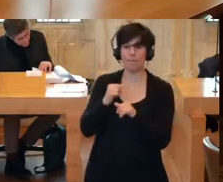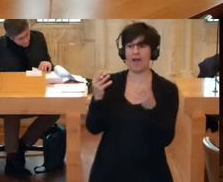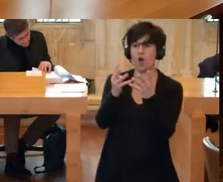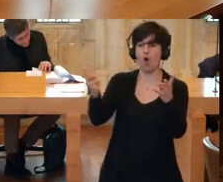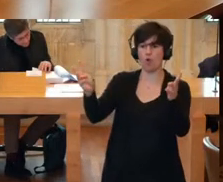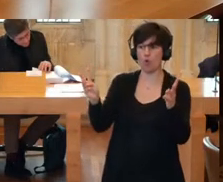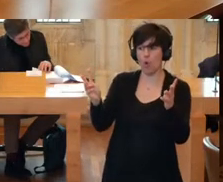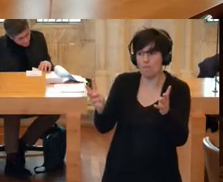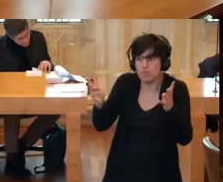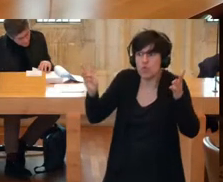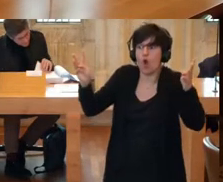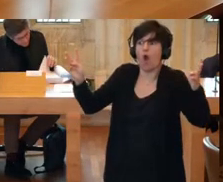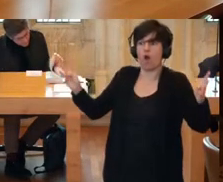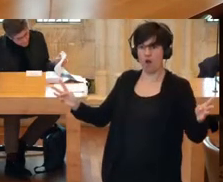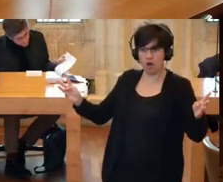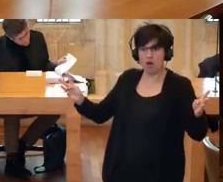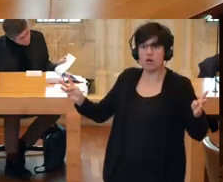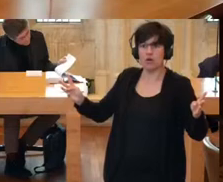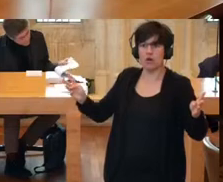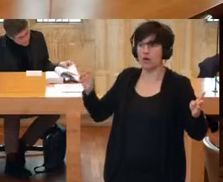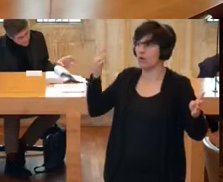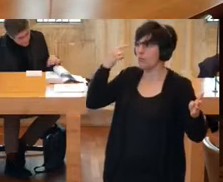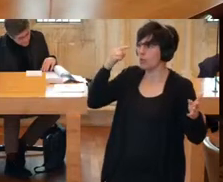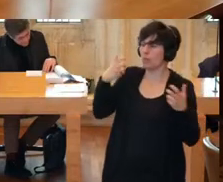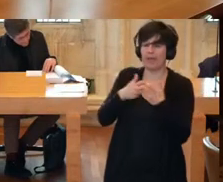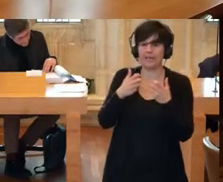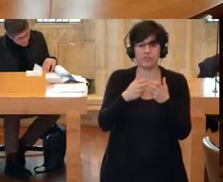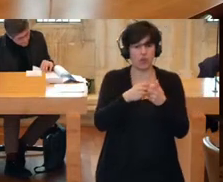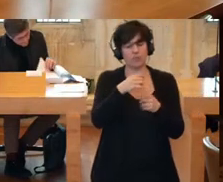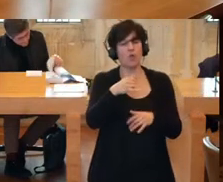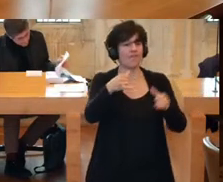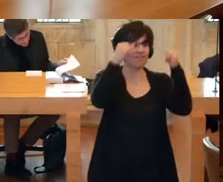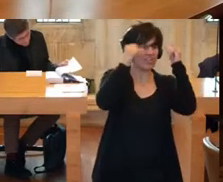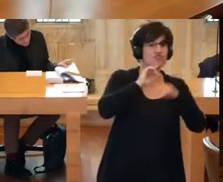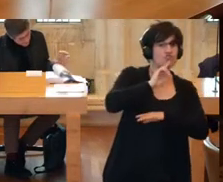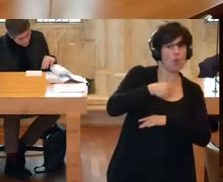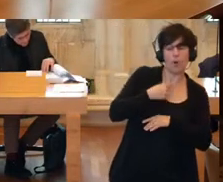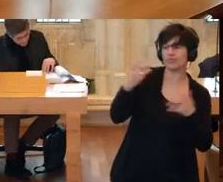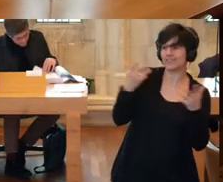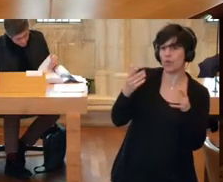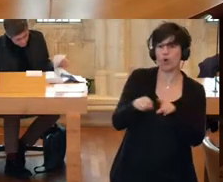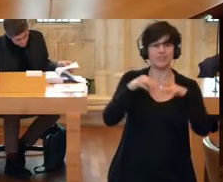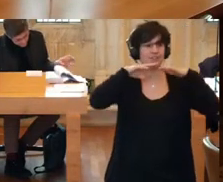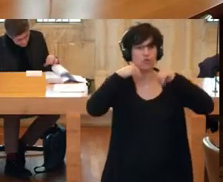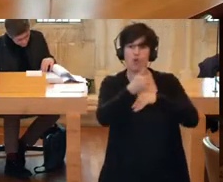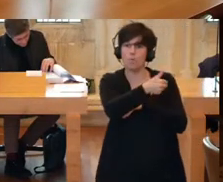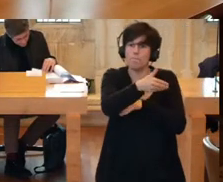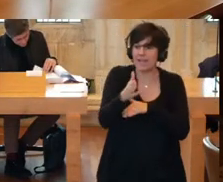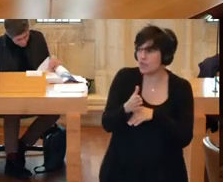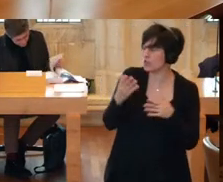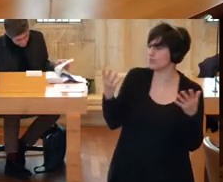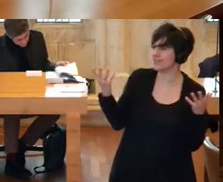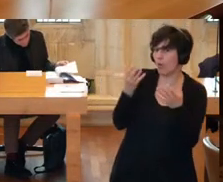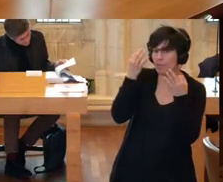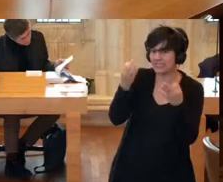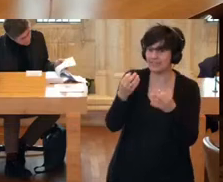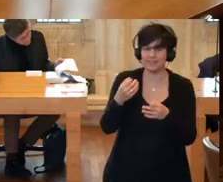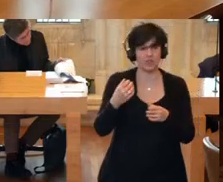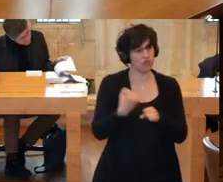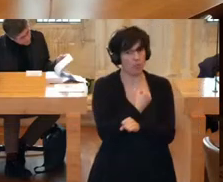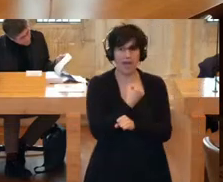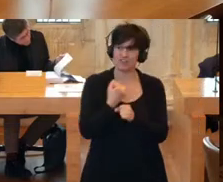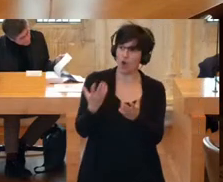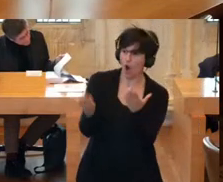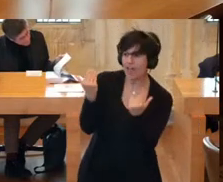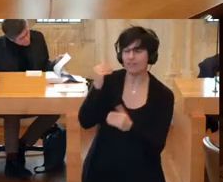faire connaître aux jeunes canets urbains ce qu'est un croisé du Cotentin, une vache normande ou encore des cochons de Bayeux. C'était sans doute là la seule